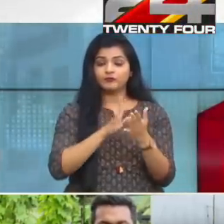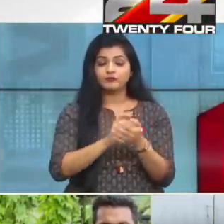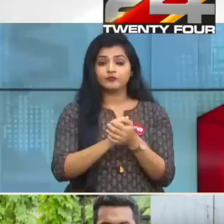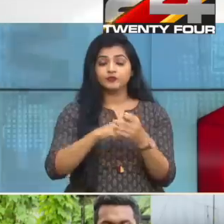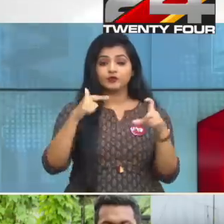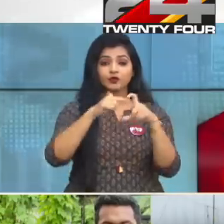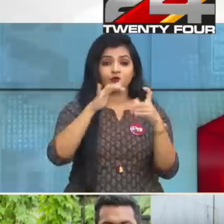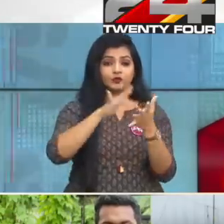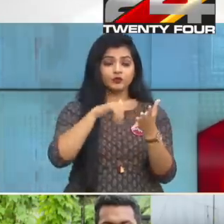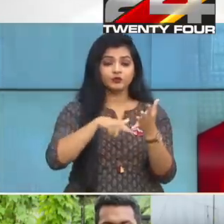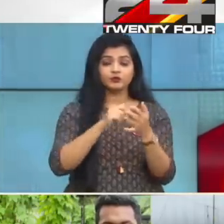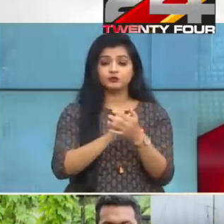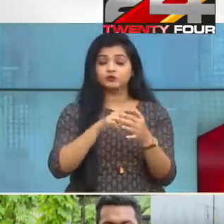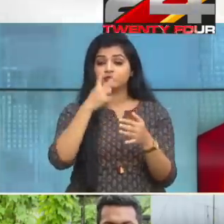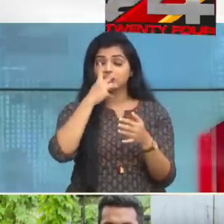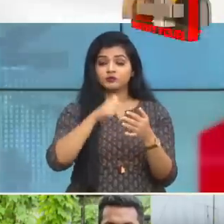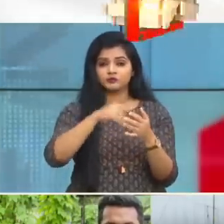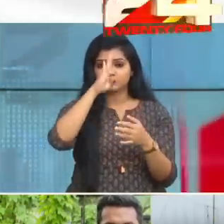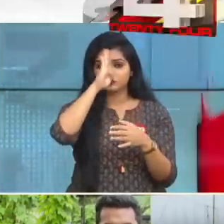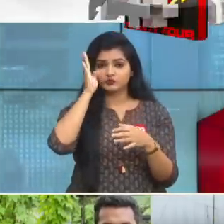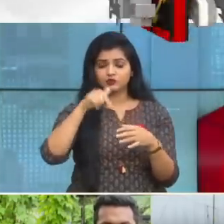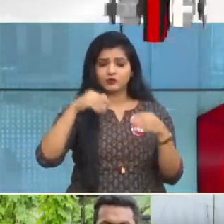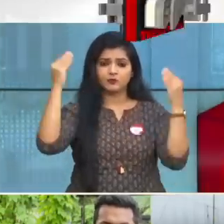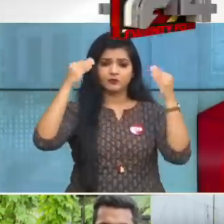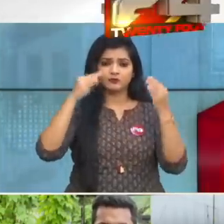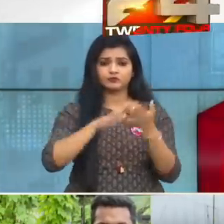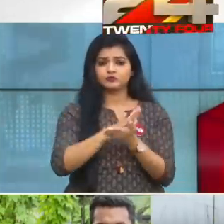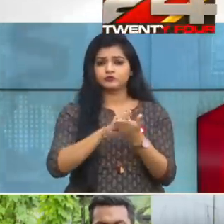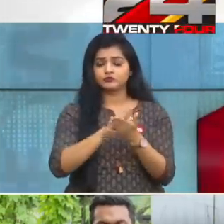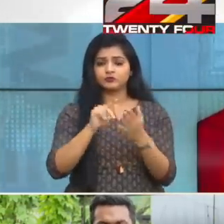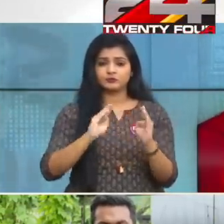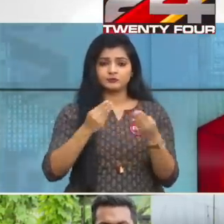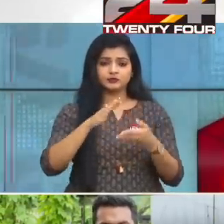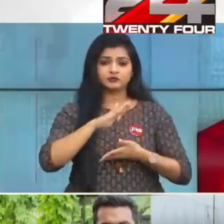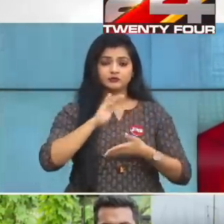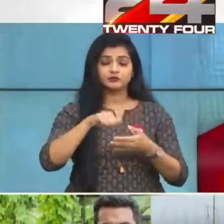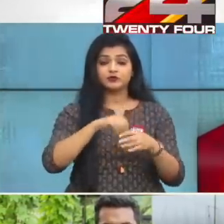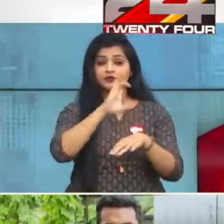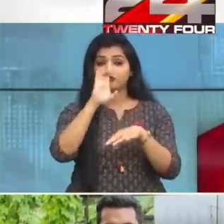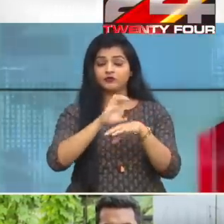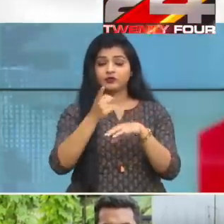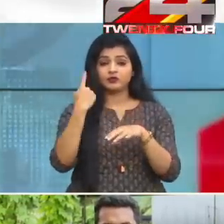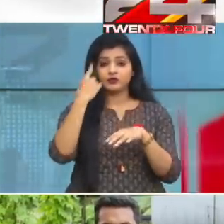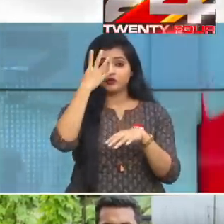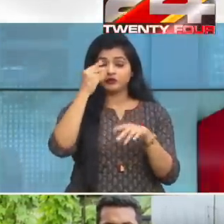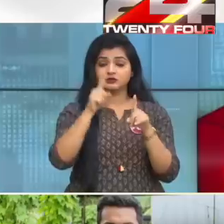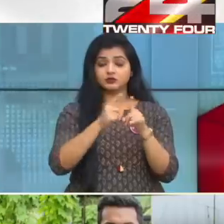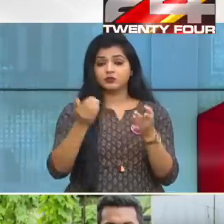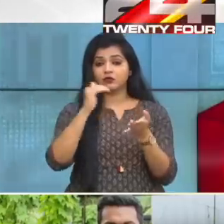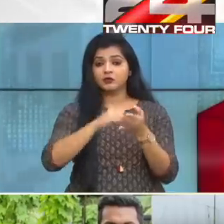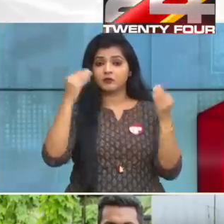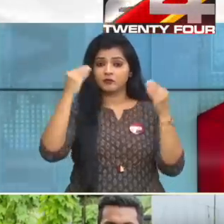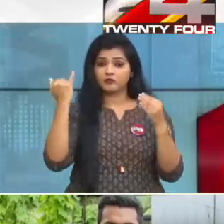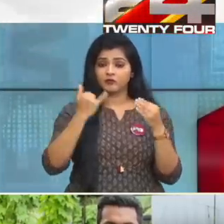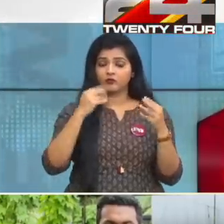എറണാകുളത്തെ കൊച്ചിയിലെ സാഹചര്യത്തിലേക്ക് വന്നാൽ ഉച്ചയ്ക്ക് ശേഷം മഴ പെയ്തിട്ടില്ല എന്നുള്ളത് ആശ്വാസകരമാണ്. എന്തായാലും വൈകുന്നേരം രാത്രി ഇന്നലത്തേതിന് സമാനമായി വീണ്ടും മഴ എത്തുമോ